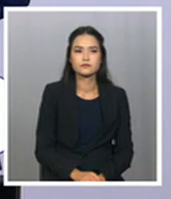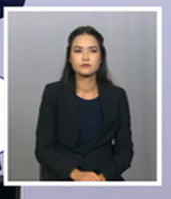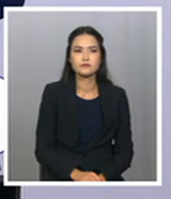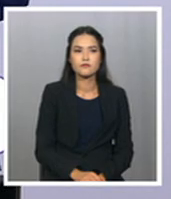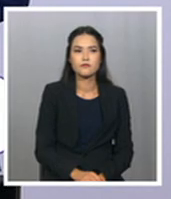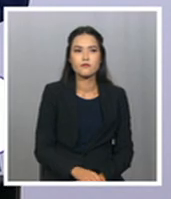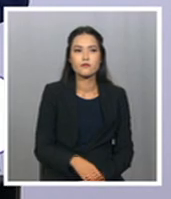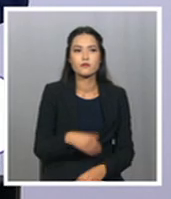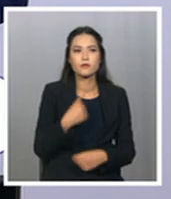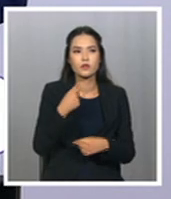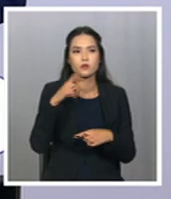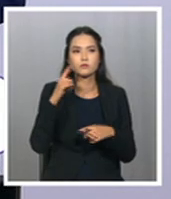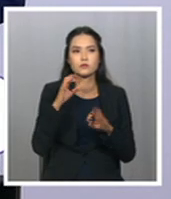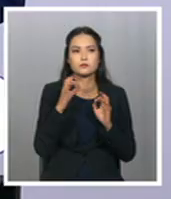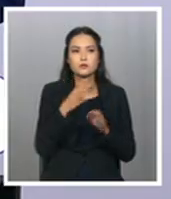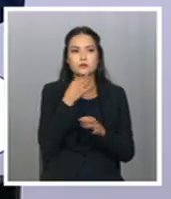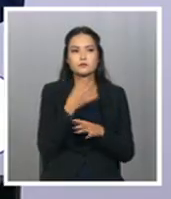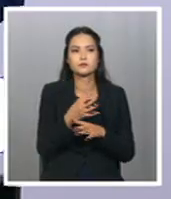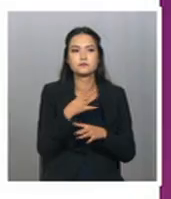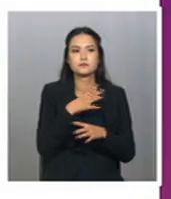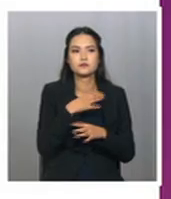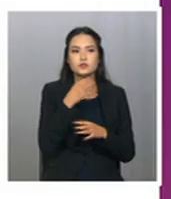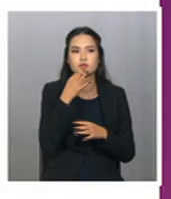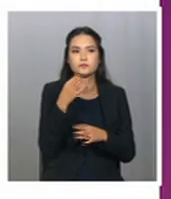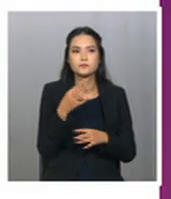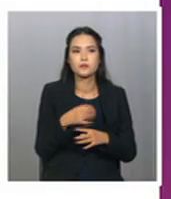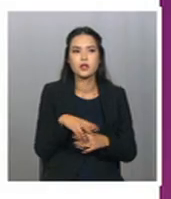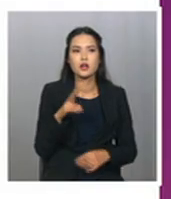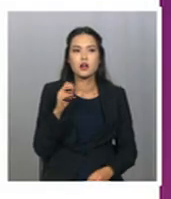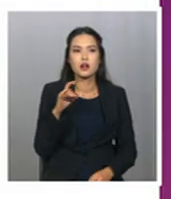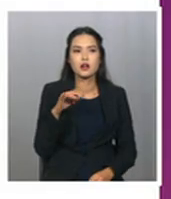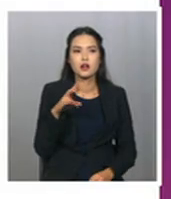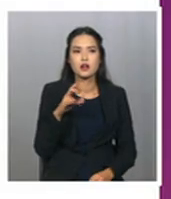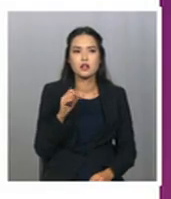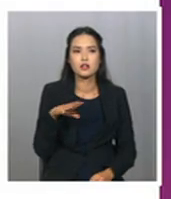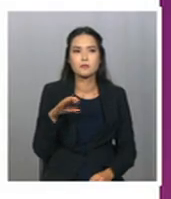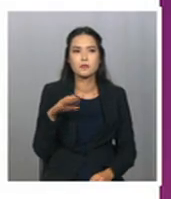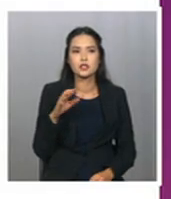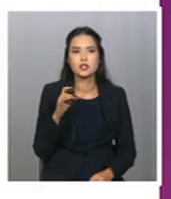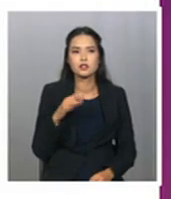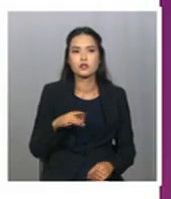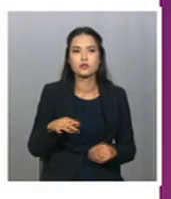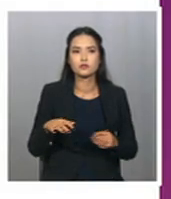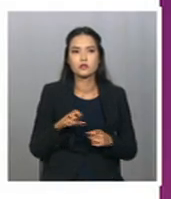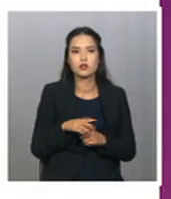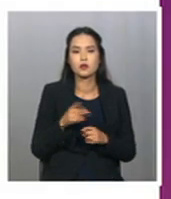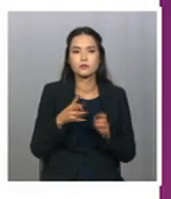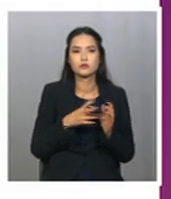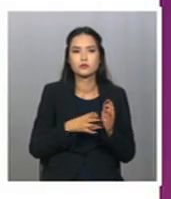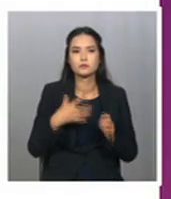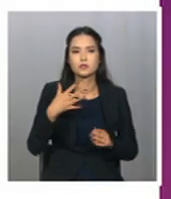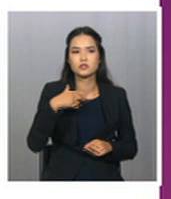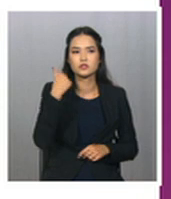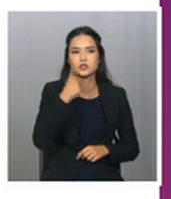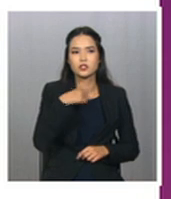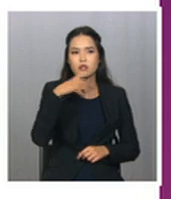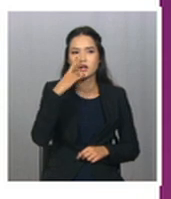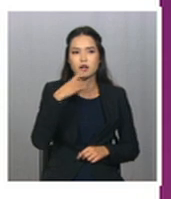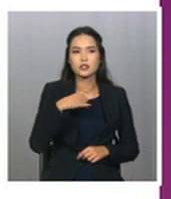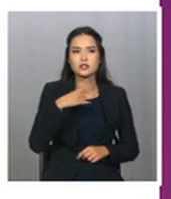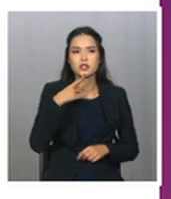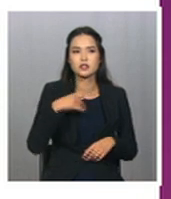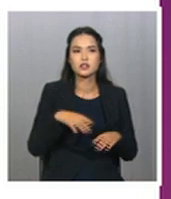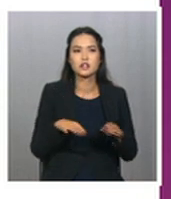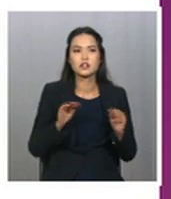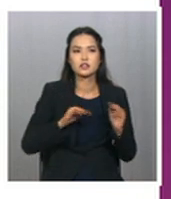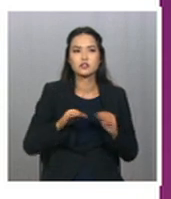Сіздер дұрыс жауап берді деп ойлаймын. Жауабы: қарқаралы петициясы жолданған 1905 жыл